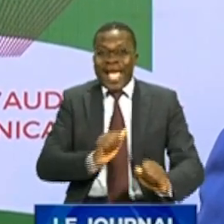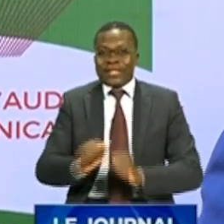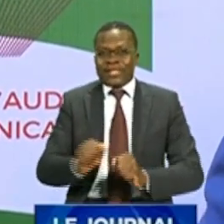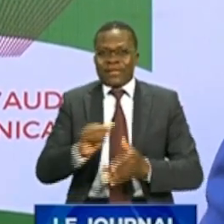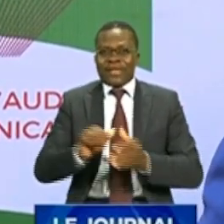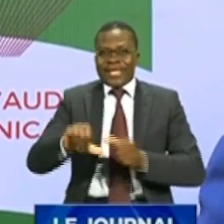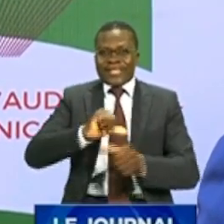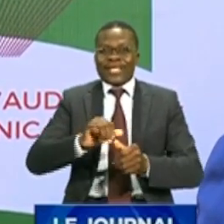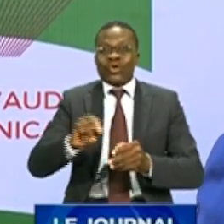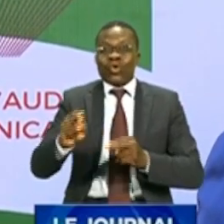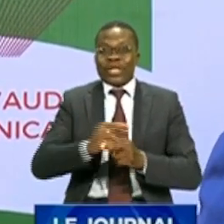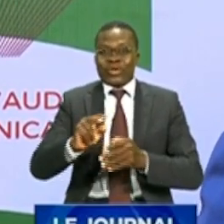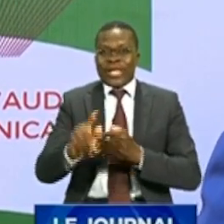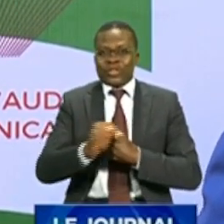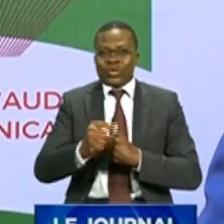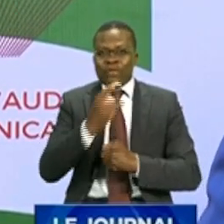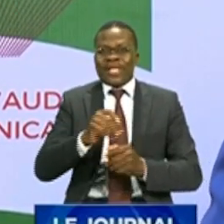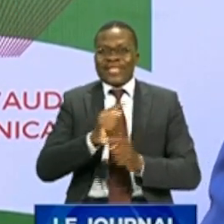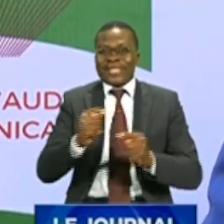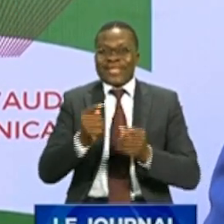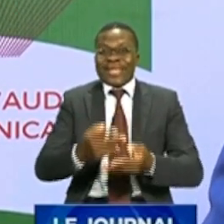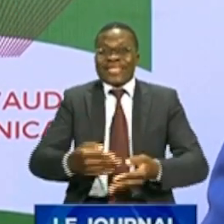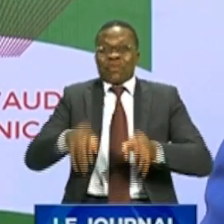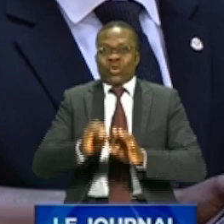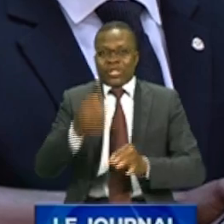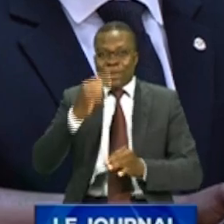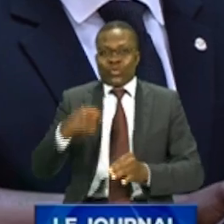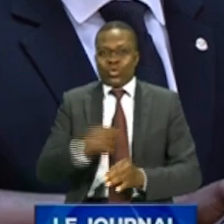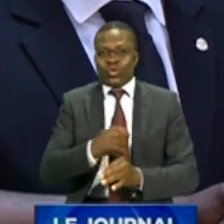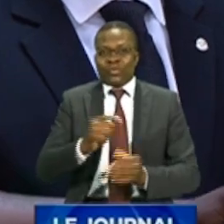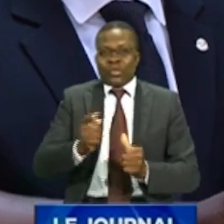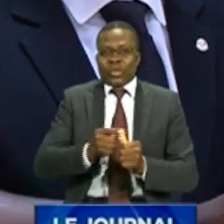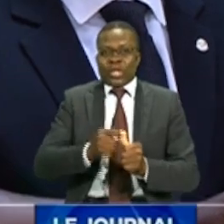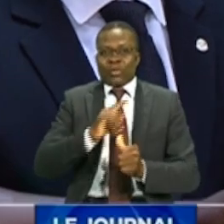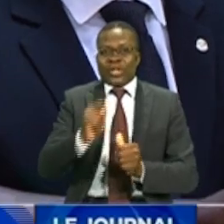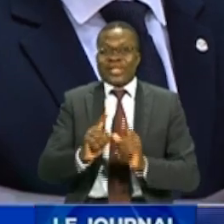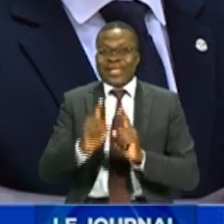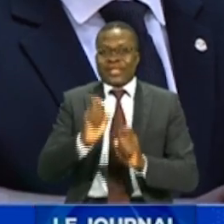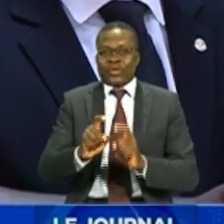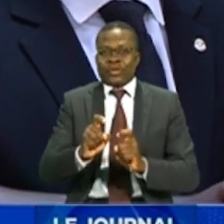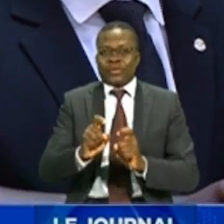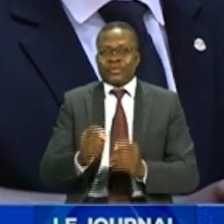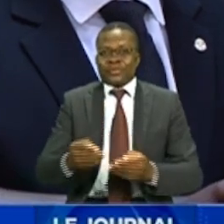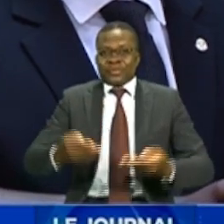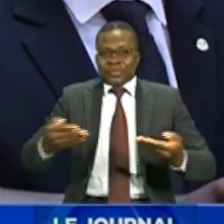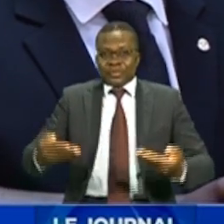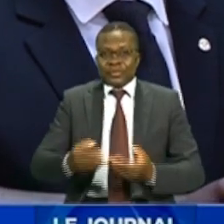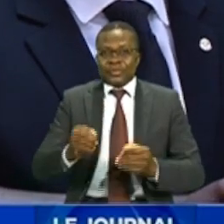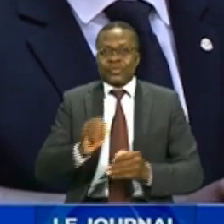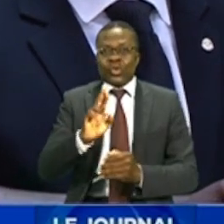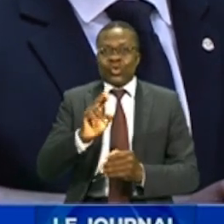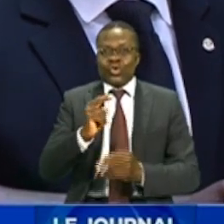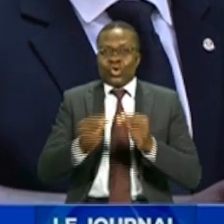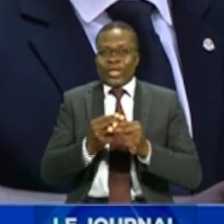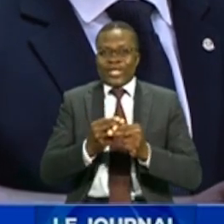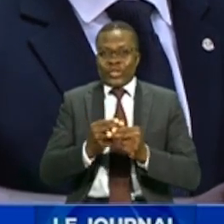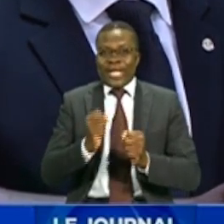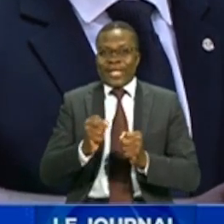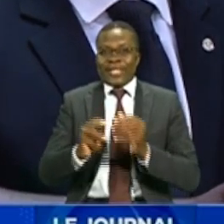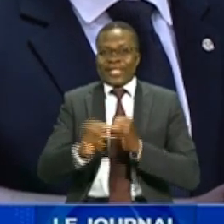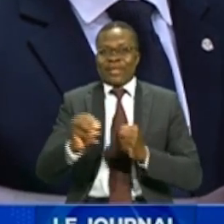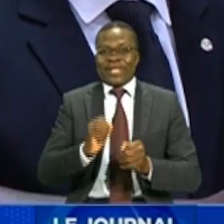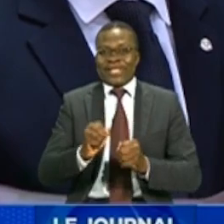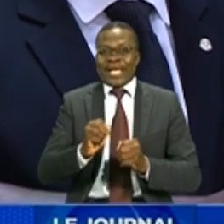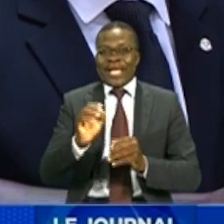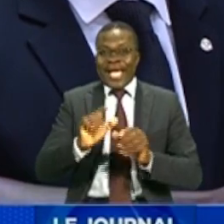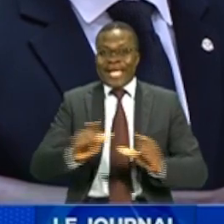cette co-régulation. Et c'est très, très, très important pour nous. D'abord, il était question de présenter l'Union nationale des médias en ligne du Bénin, qui a